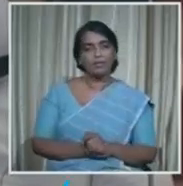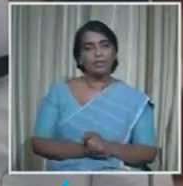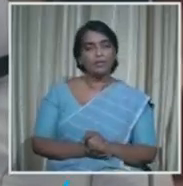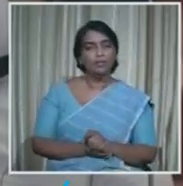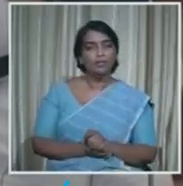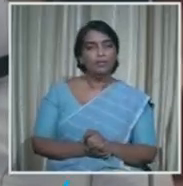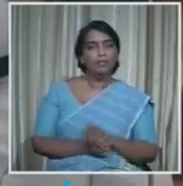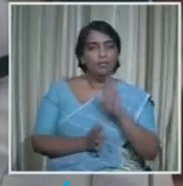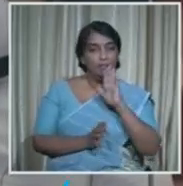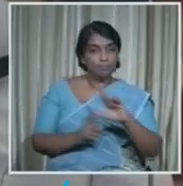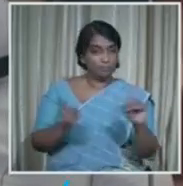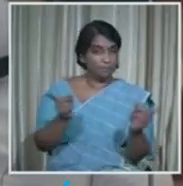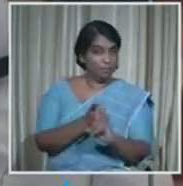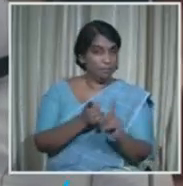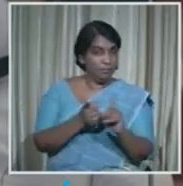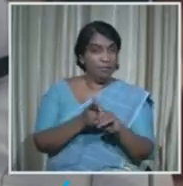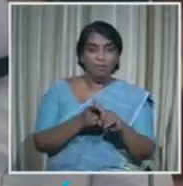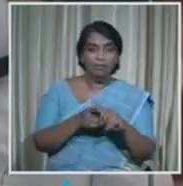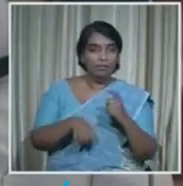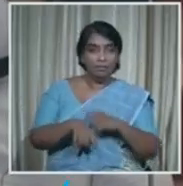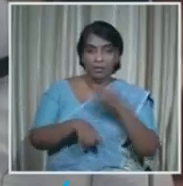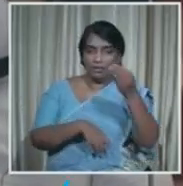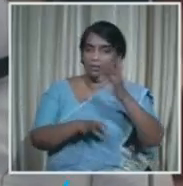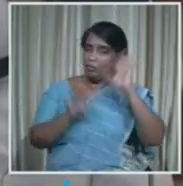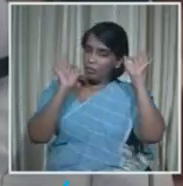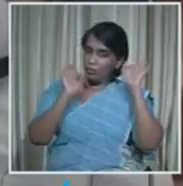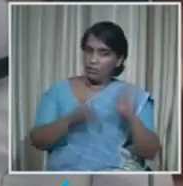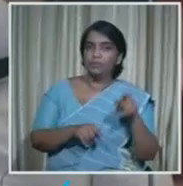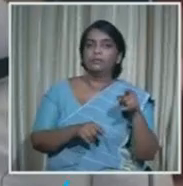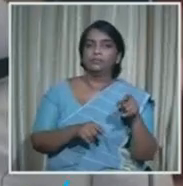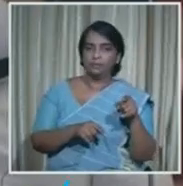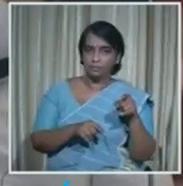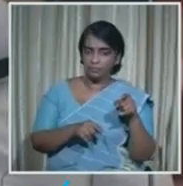හැබැයි මේ ප්‍රචණ්ඩත්වයට ඉඩක් දෙන්න එපා.